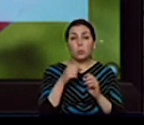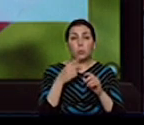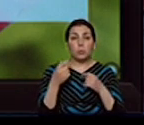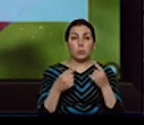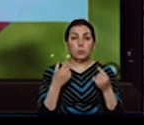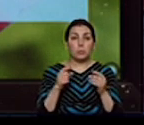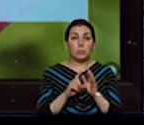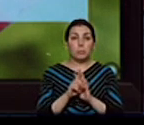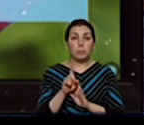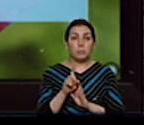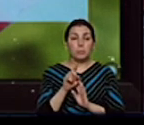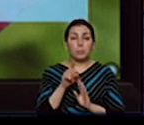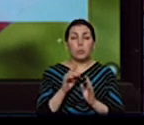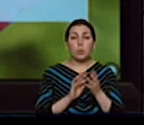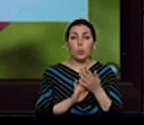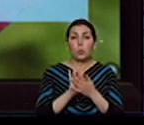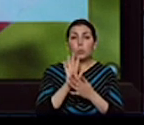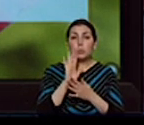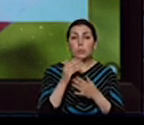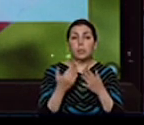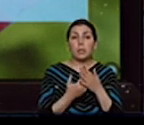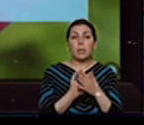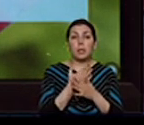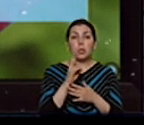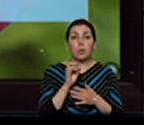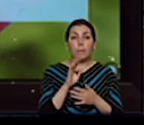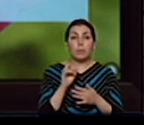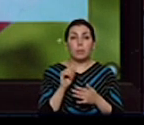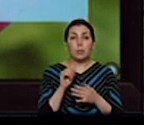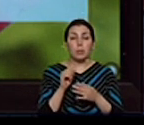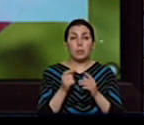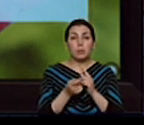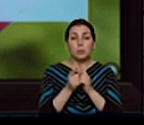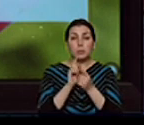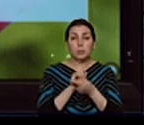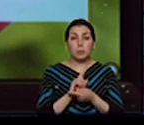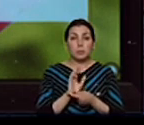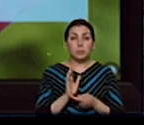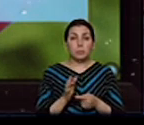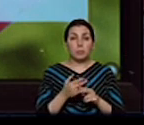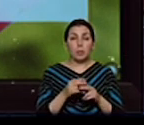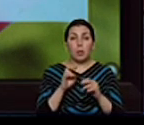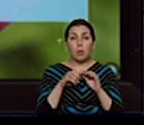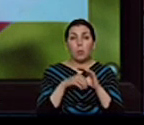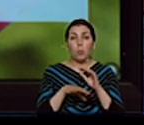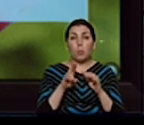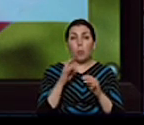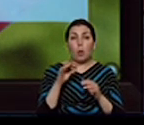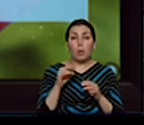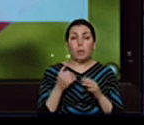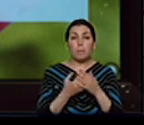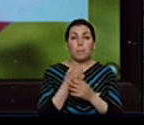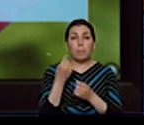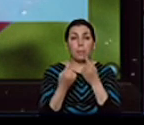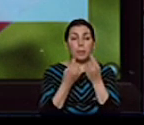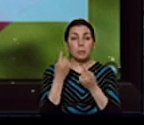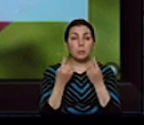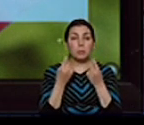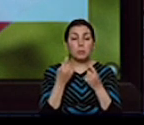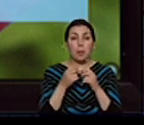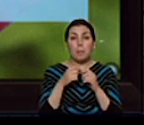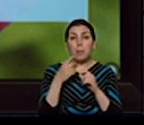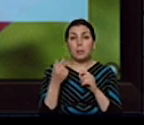chiqara boshlaydi. Ular o'sib, yangi novda poyalarga aylanadi. Poyalardan yana novdalar